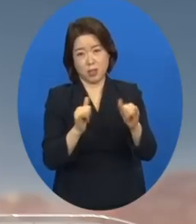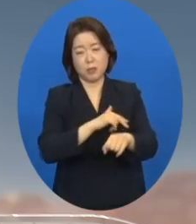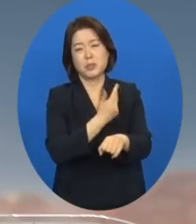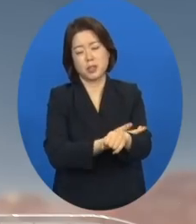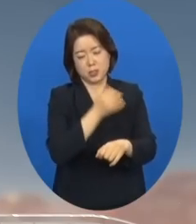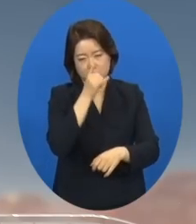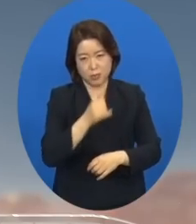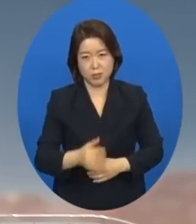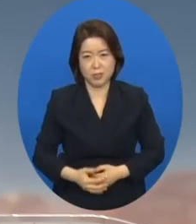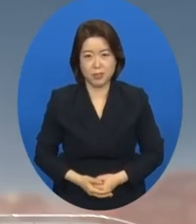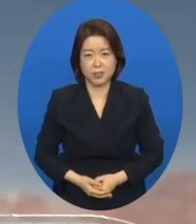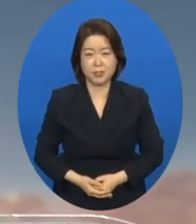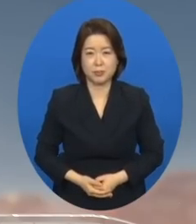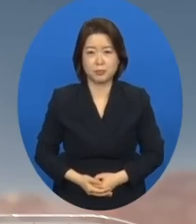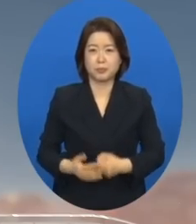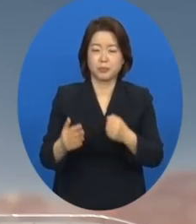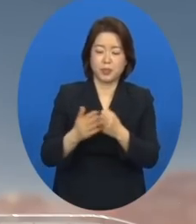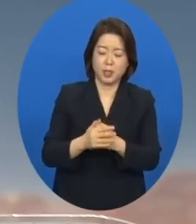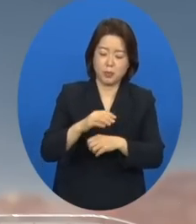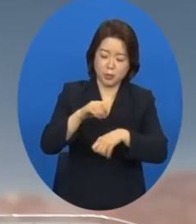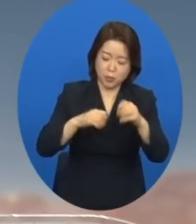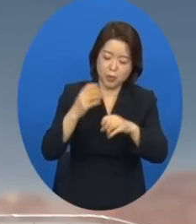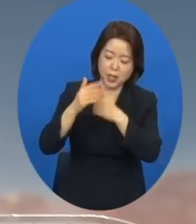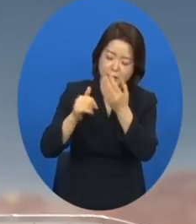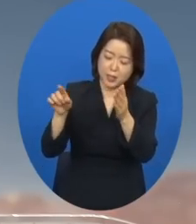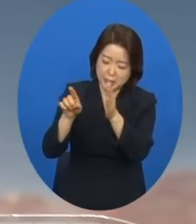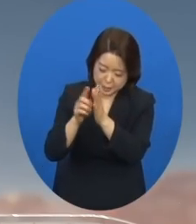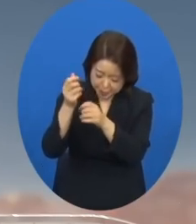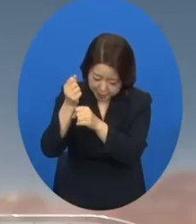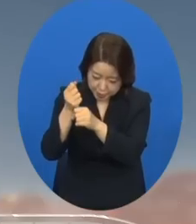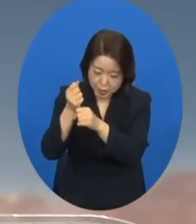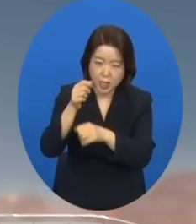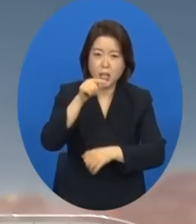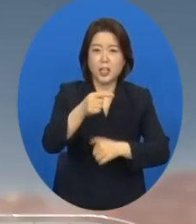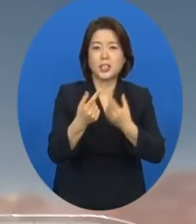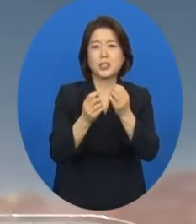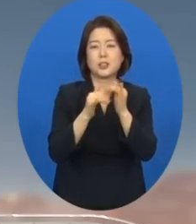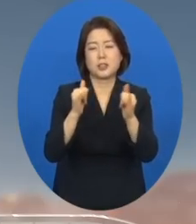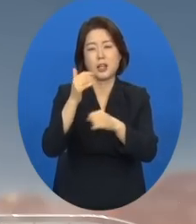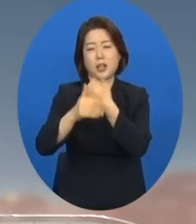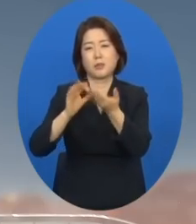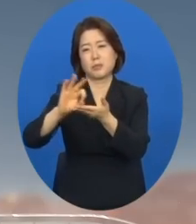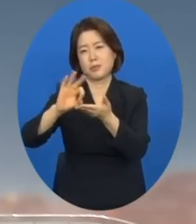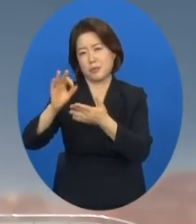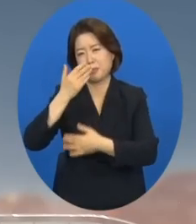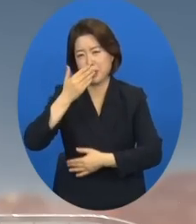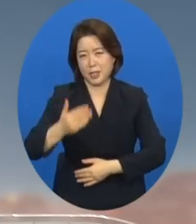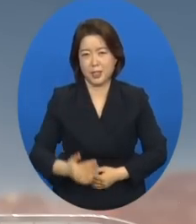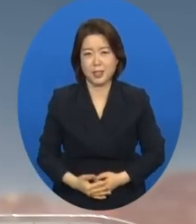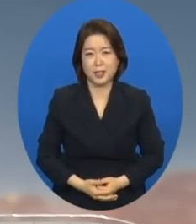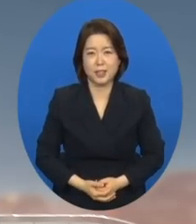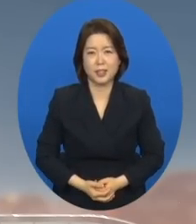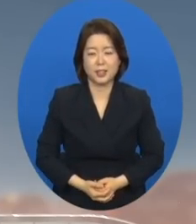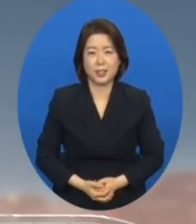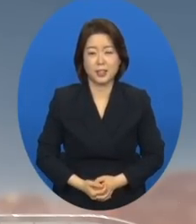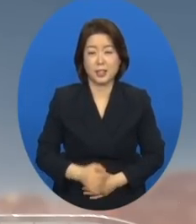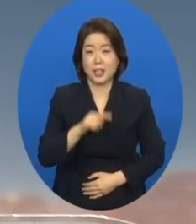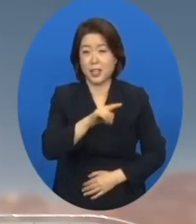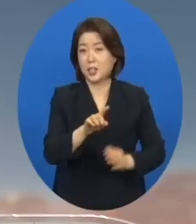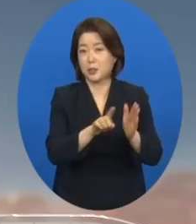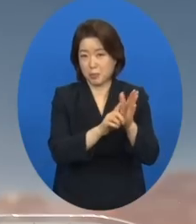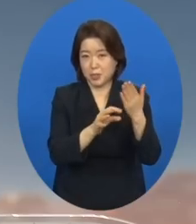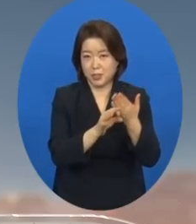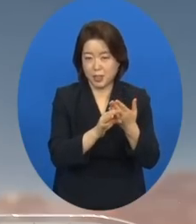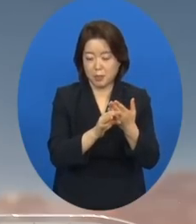그러므로 하나님 저는 오히려 주님을 신뢰하겠습니다 그런 자를 하나님이 쓰시는 것이죠 이것을 믿는다면